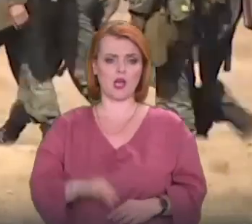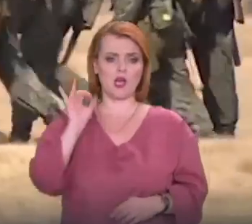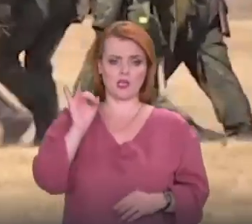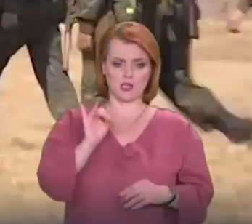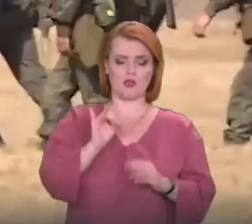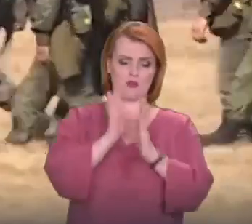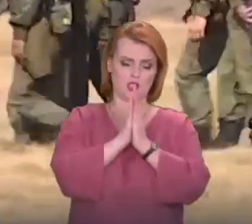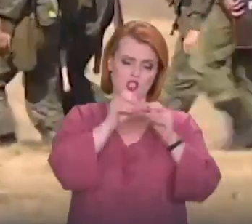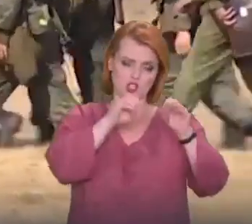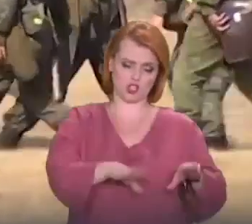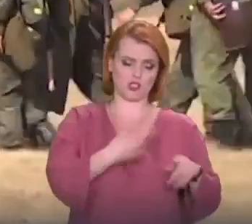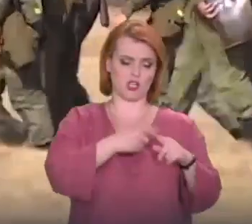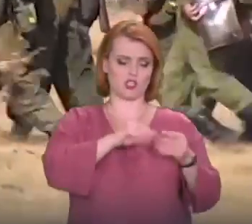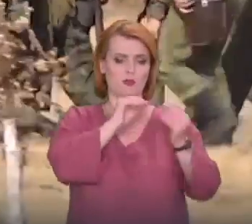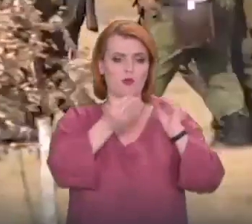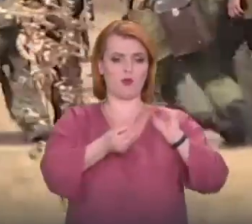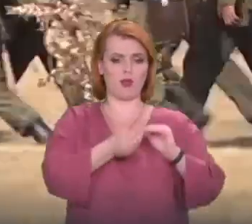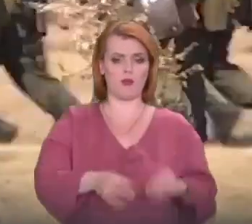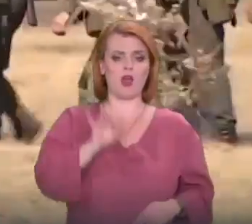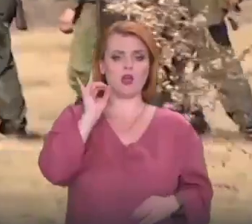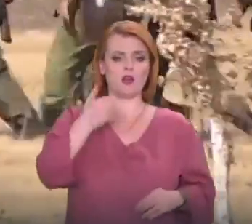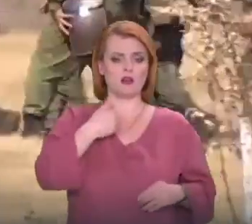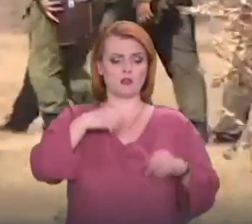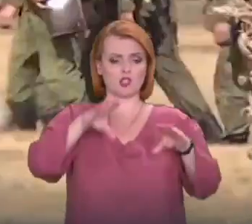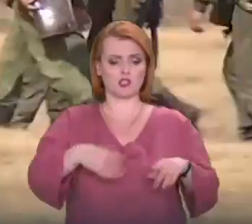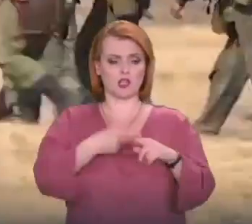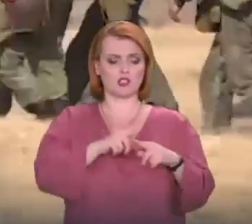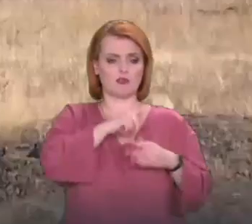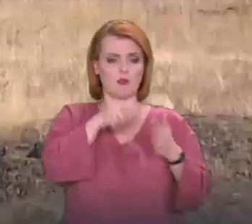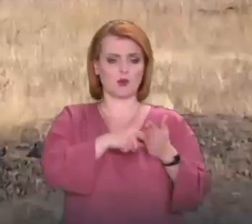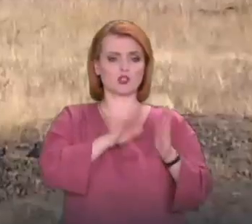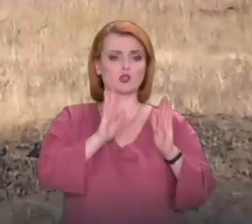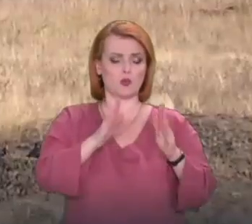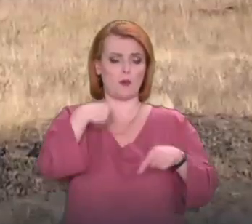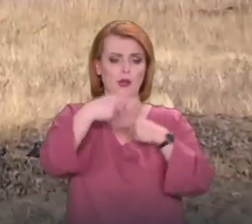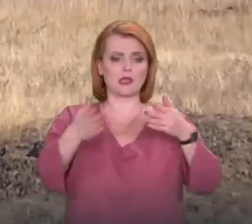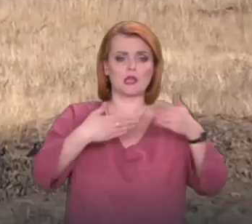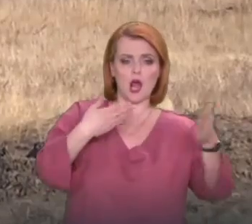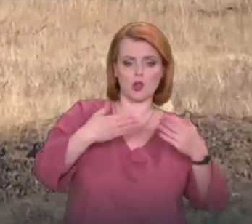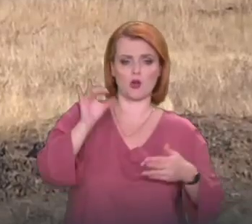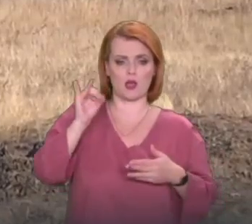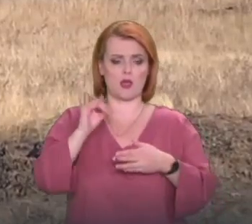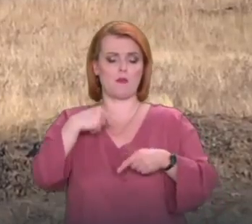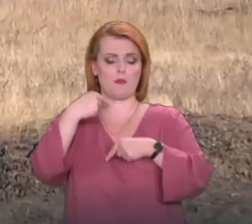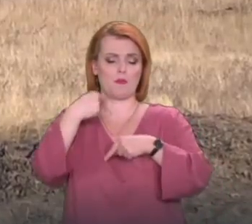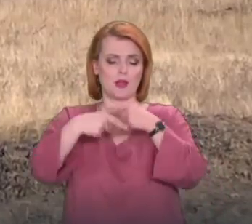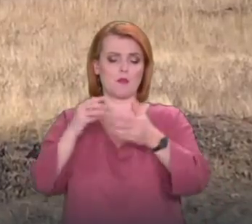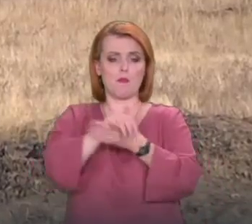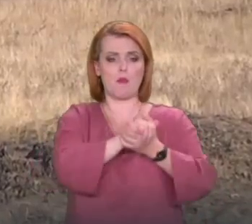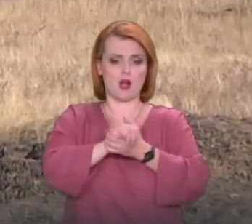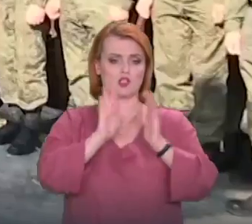să soluționeze conflictul transnistrian prin dialog și căi pașnice bazate pe suveranitate și integritatea țării